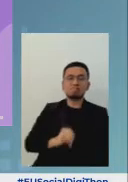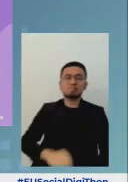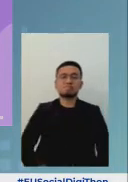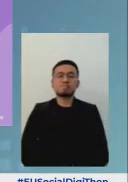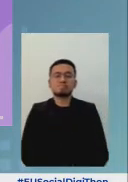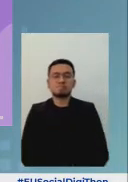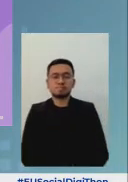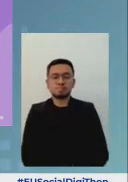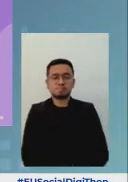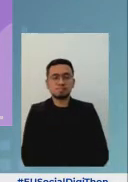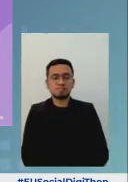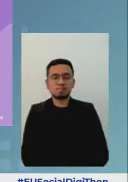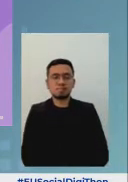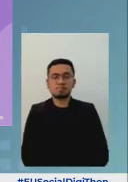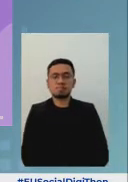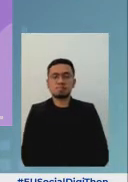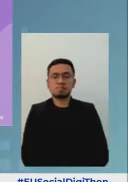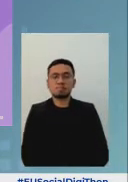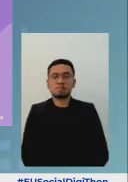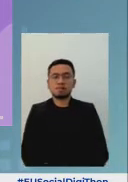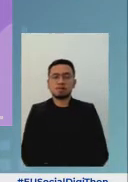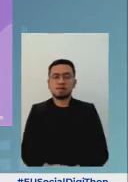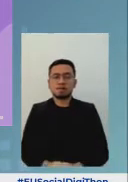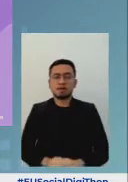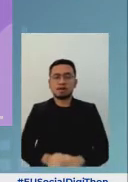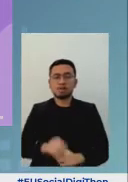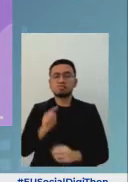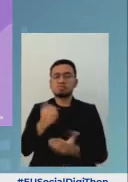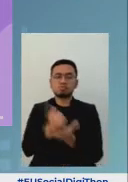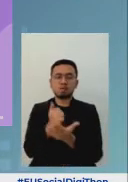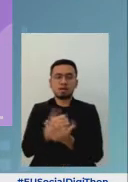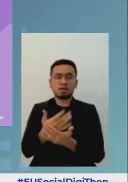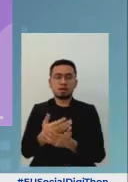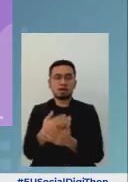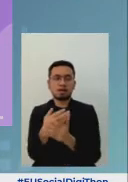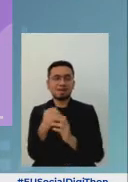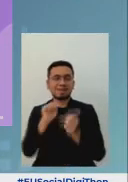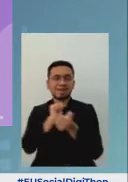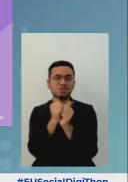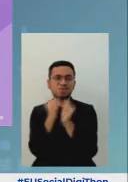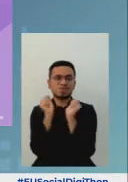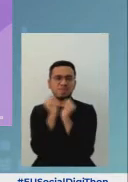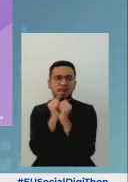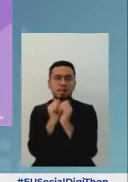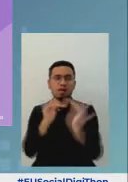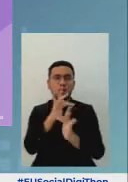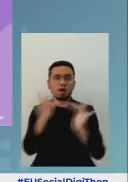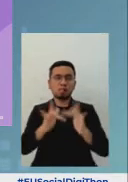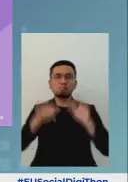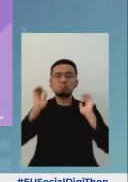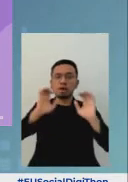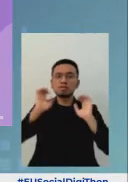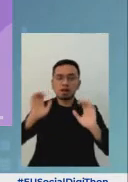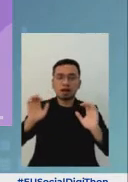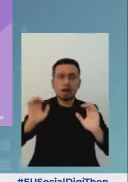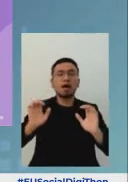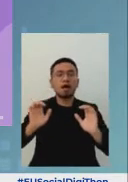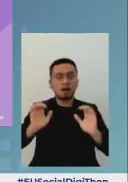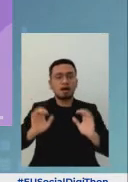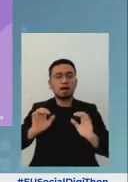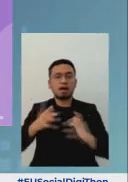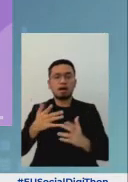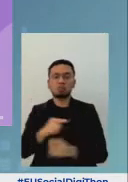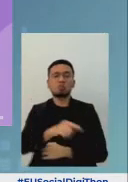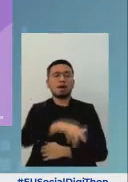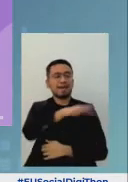ya, kalau data Polri sendiri itu ternyata juga kasus cybercrime itu juga banyak sekali. Dan banyak diantaranya yang sebetulnya juga mengenai anak-anak dan